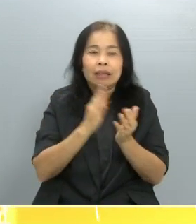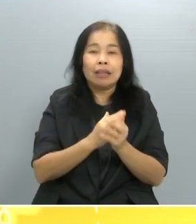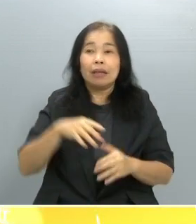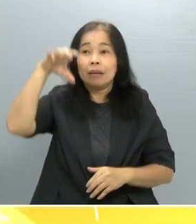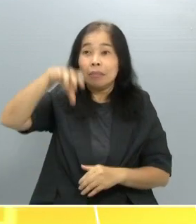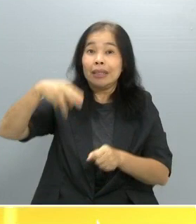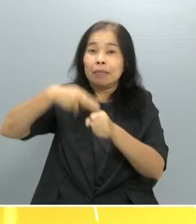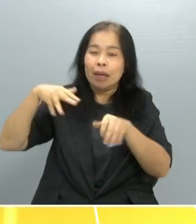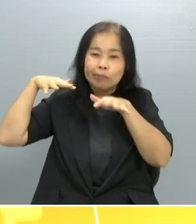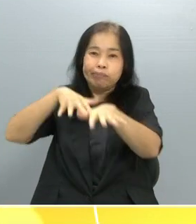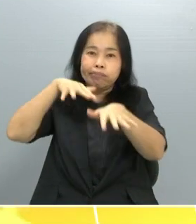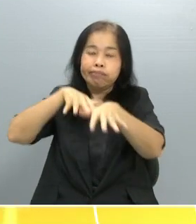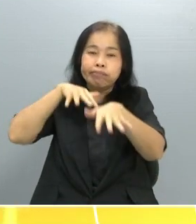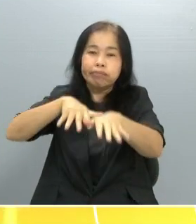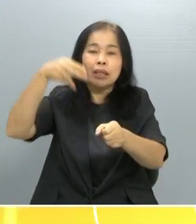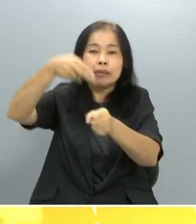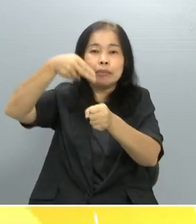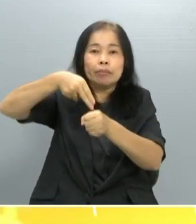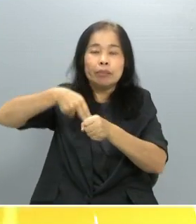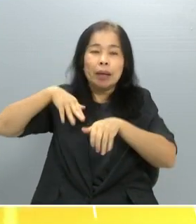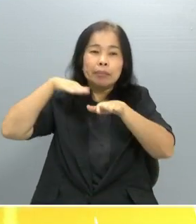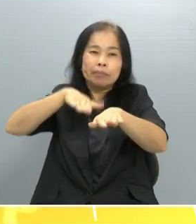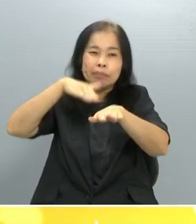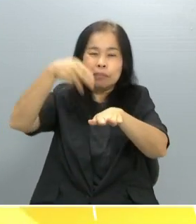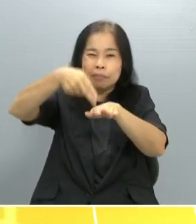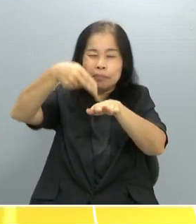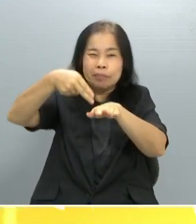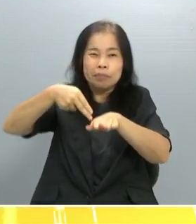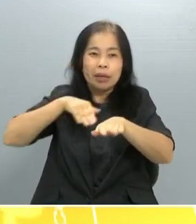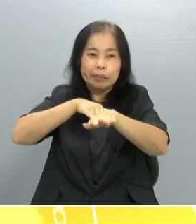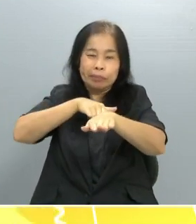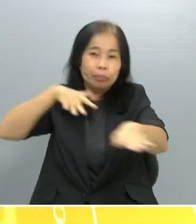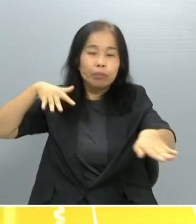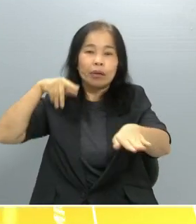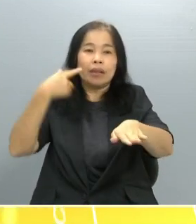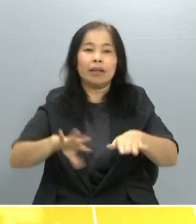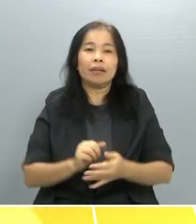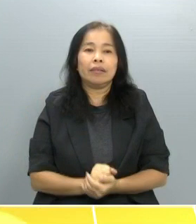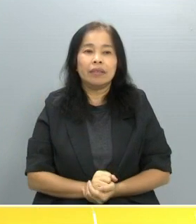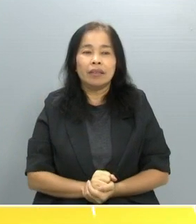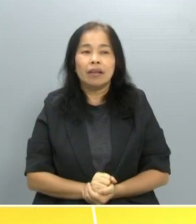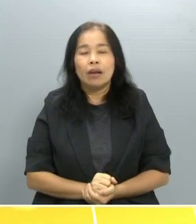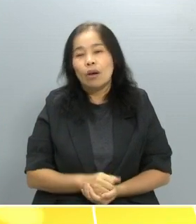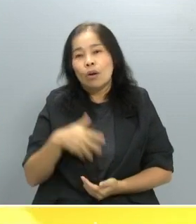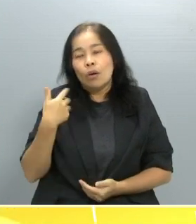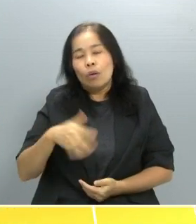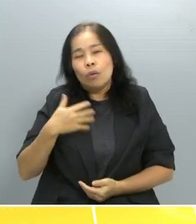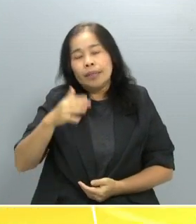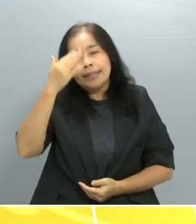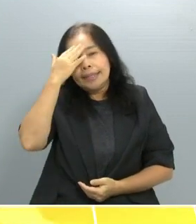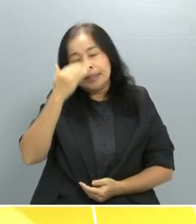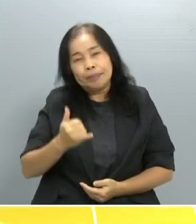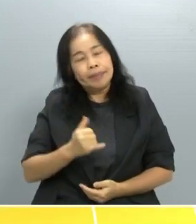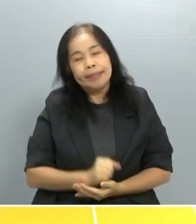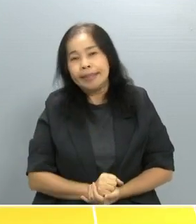คนแห่งกไปเติม จรถตดปัมเลยบางปัมก็น้มนประเภทที่ขึน หมดเลยค่ะมันมีปากฏกิงั้กลบมาอกแลว